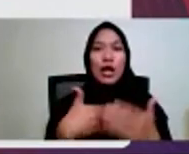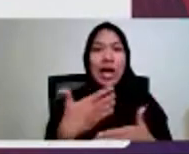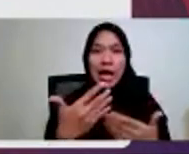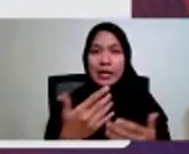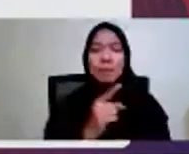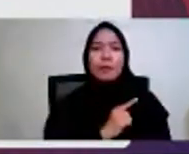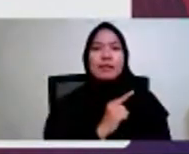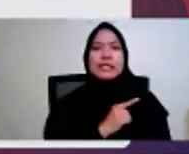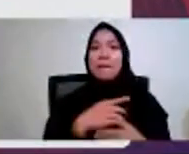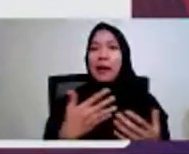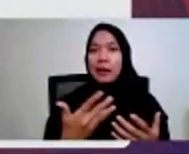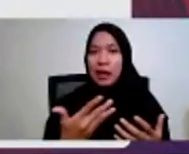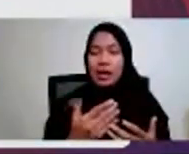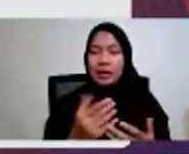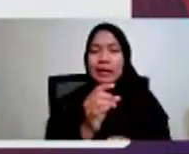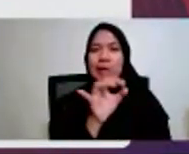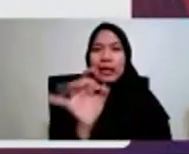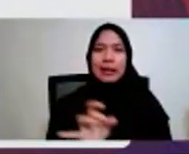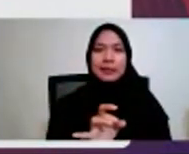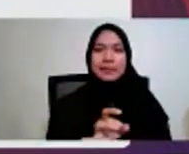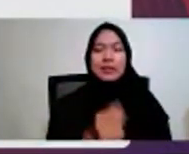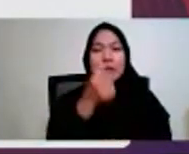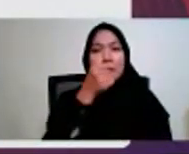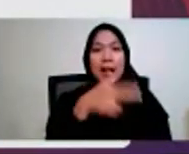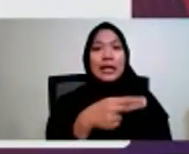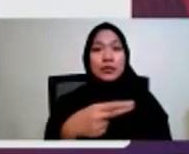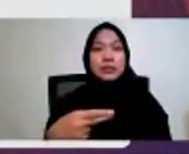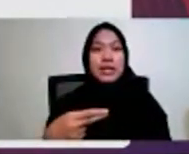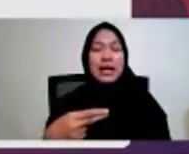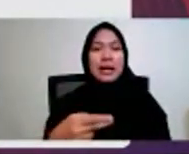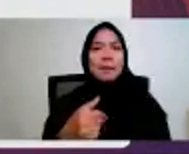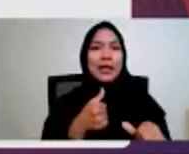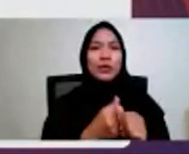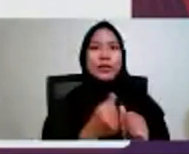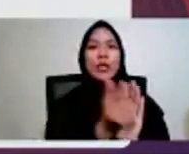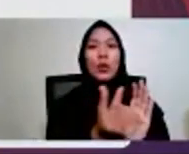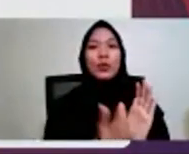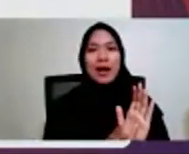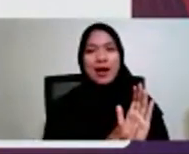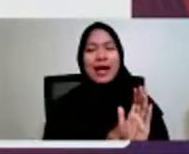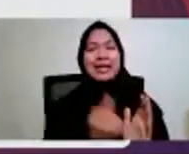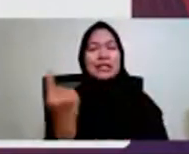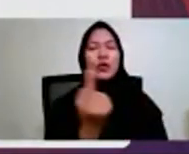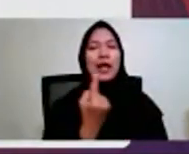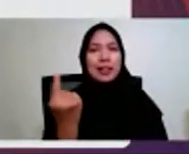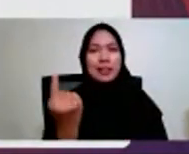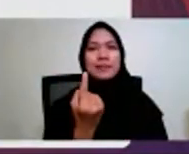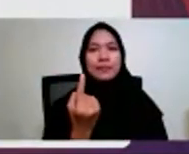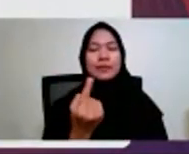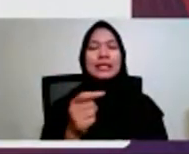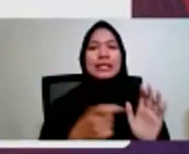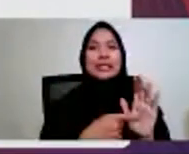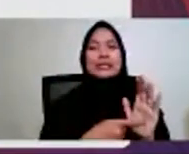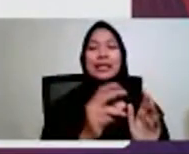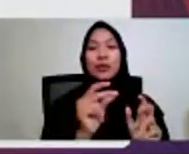privasinya dan segala macam bangries akan tunduk kepada undang-undang nasional bgt